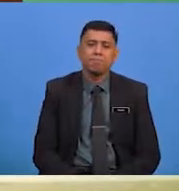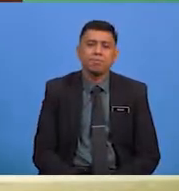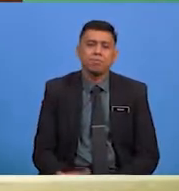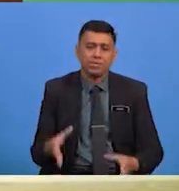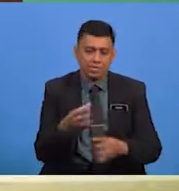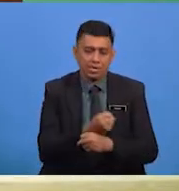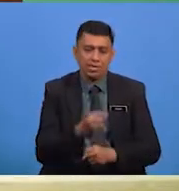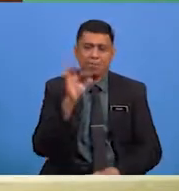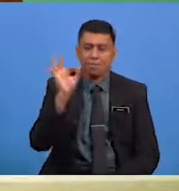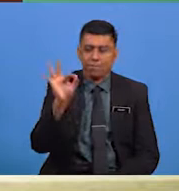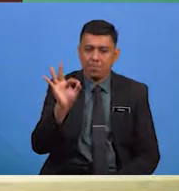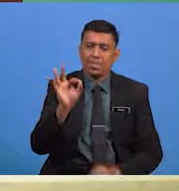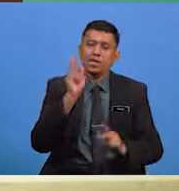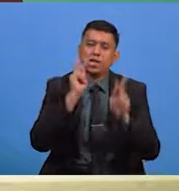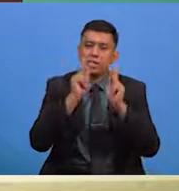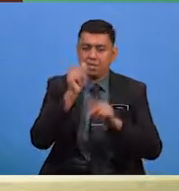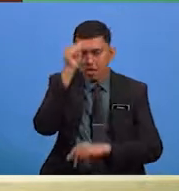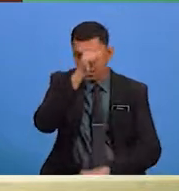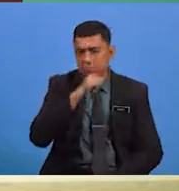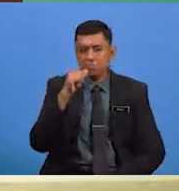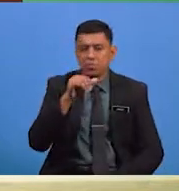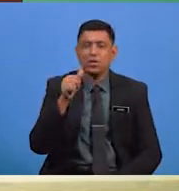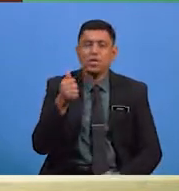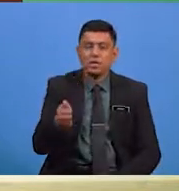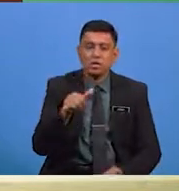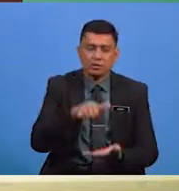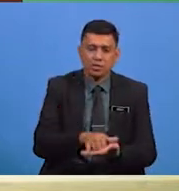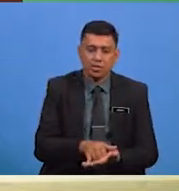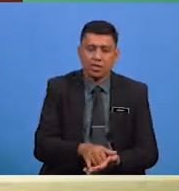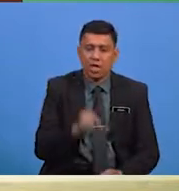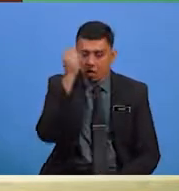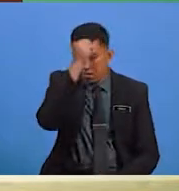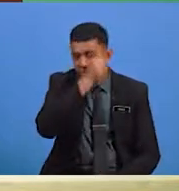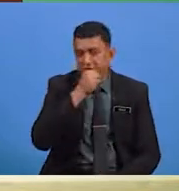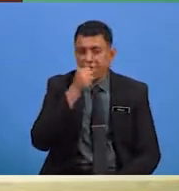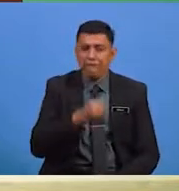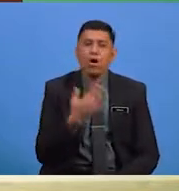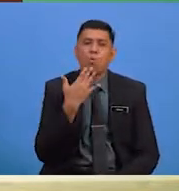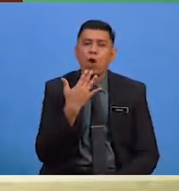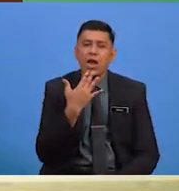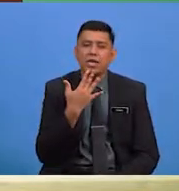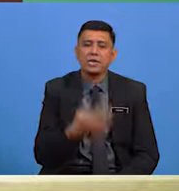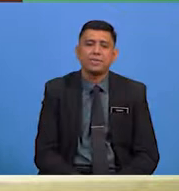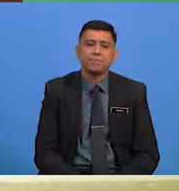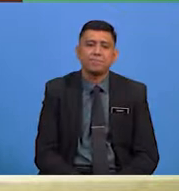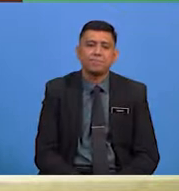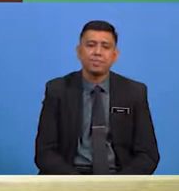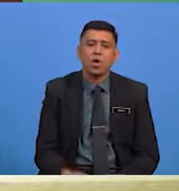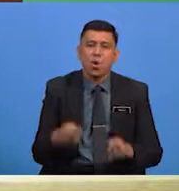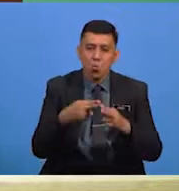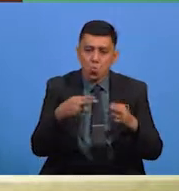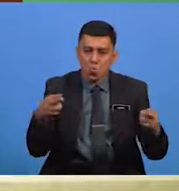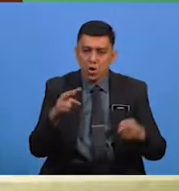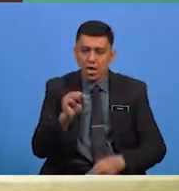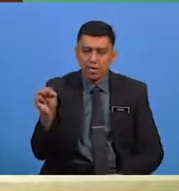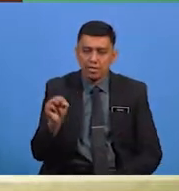Terdapat 9 kata adjektif iaitu sifat, warna,